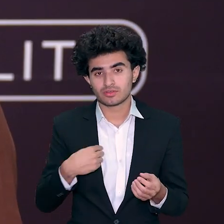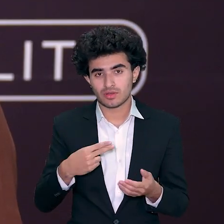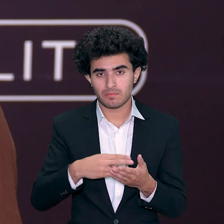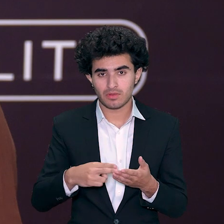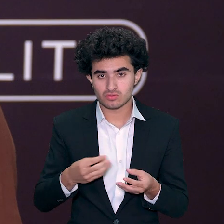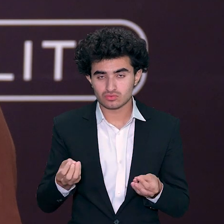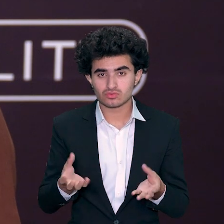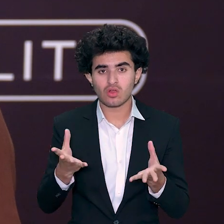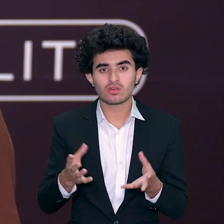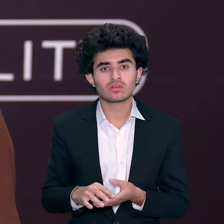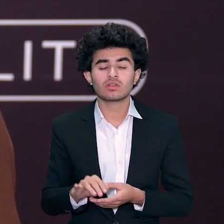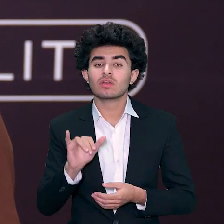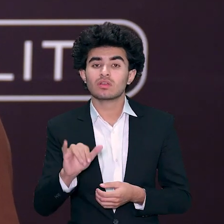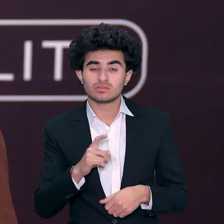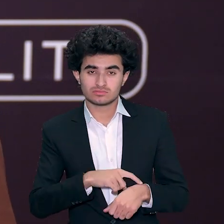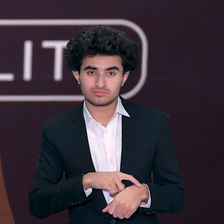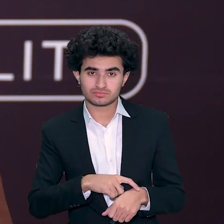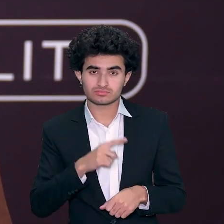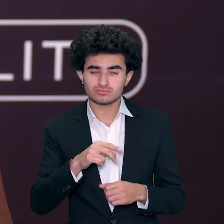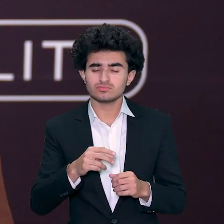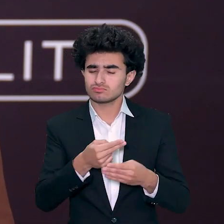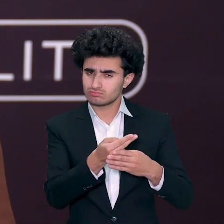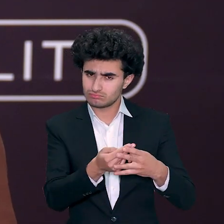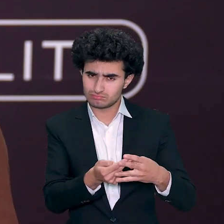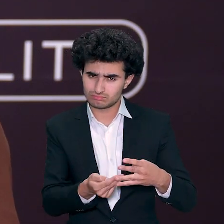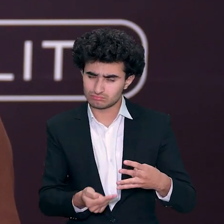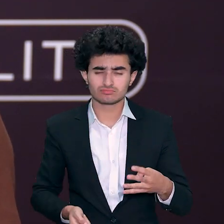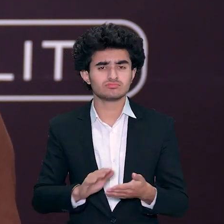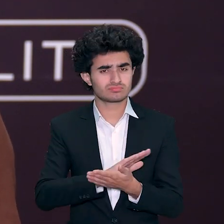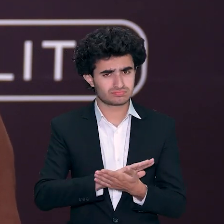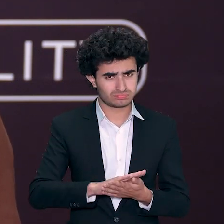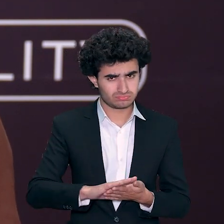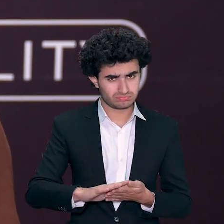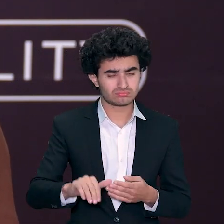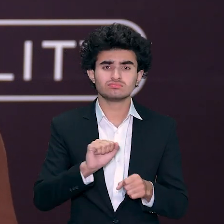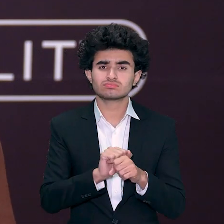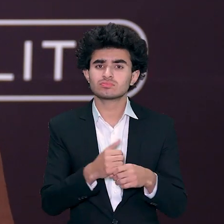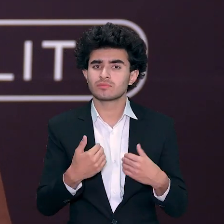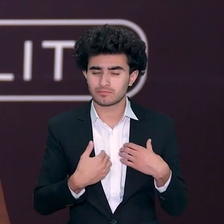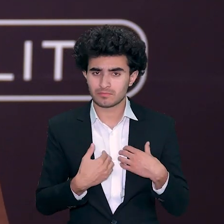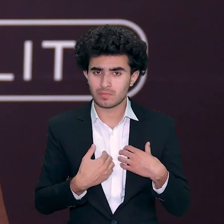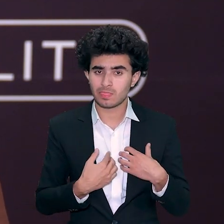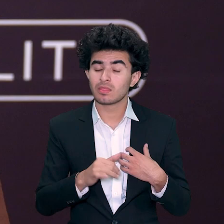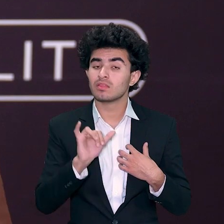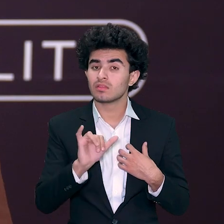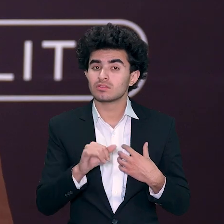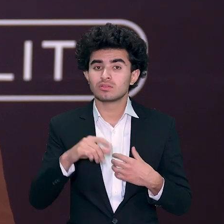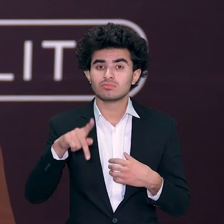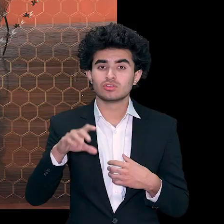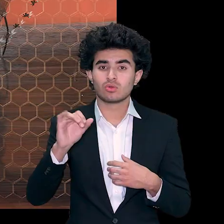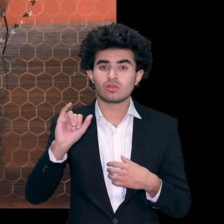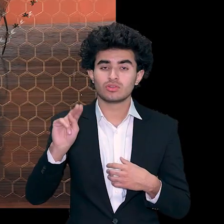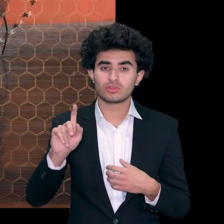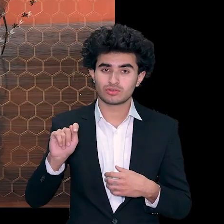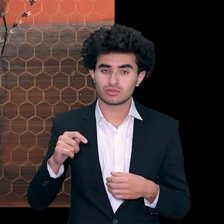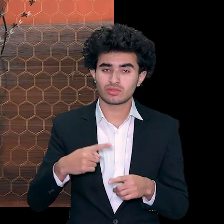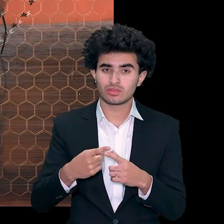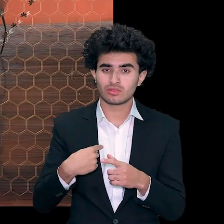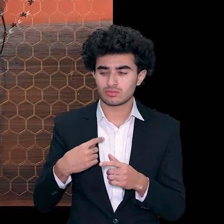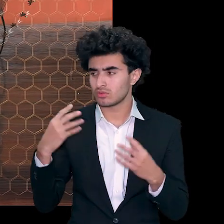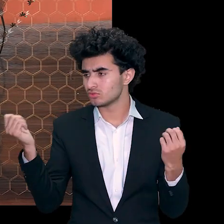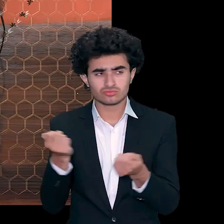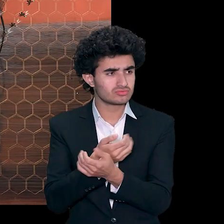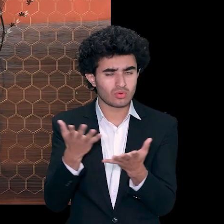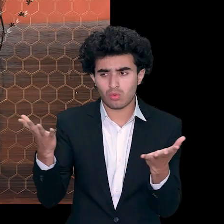کہ جب ہنی بی پینٹ کرتے ہوئے، جب پہلی پینٹنگ تھی جب میں نے اسٹارٹ کی اور پینٹ کرنا شروع کیا، اس میں اتنا ڈیٹیل